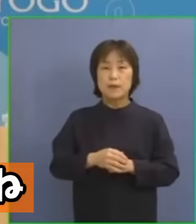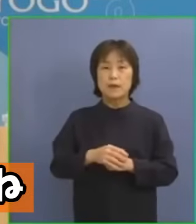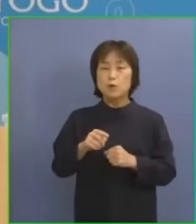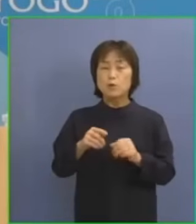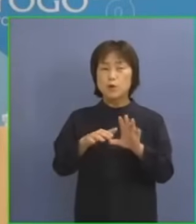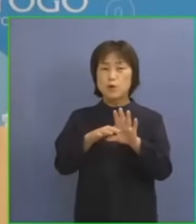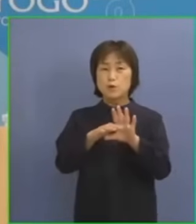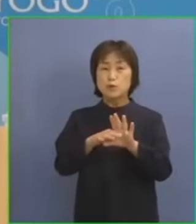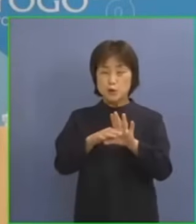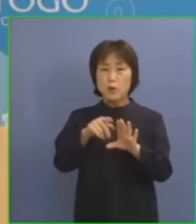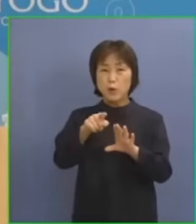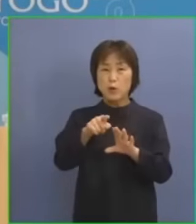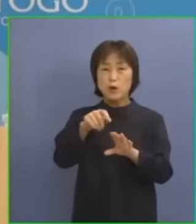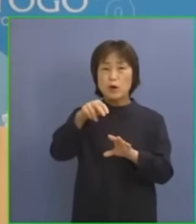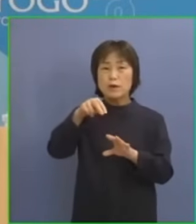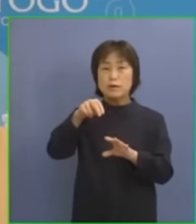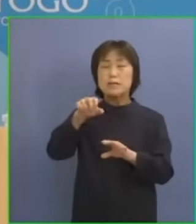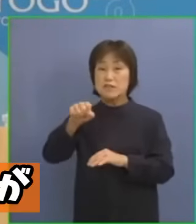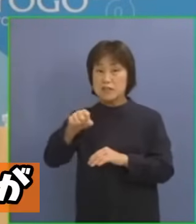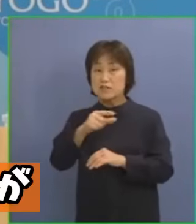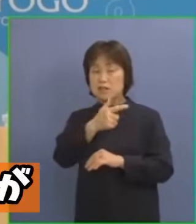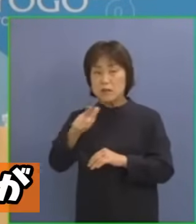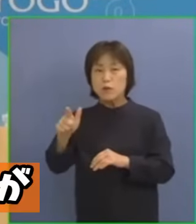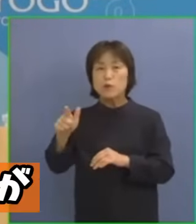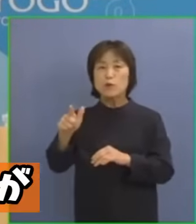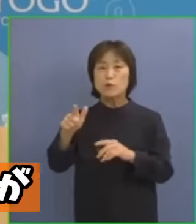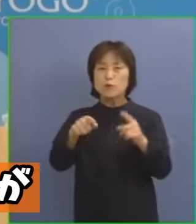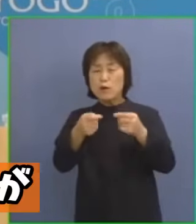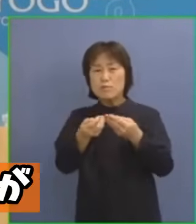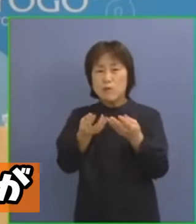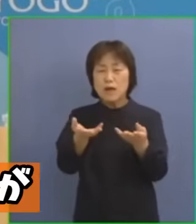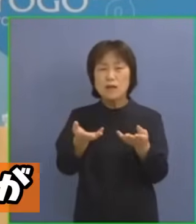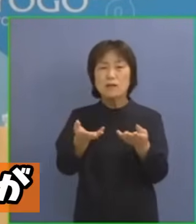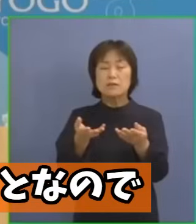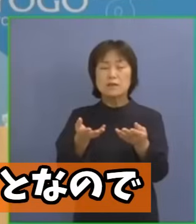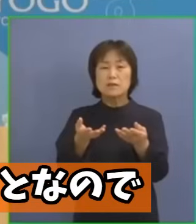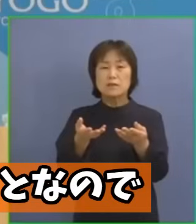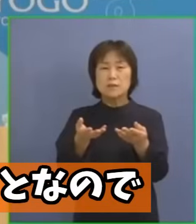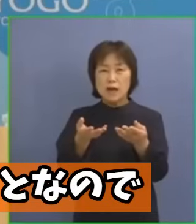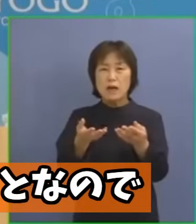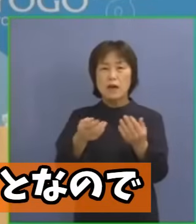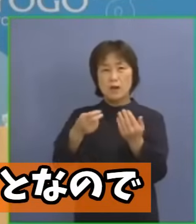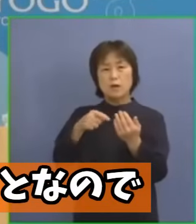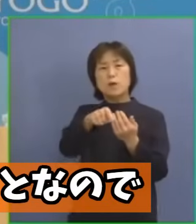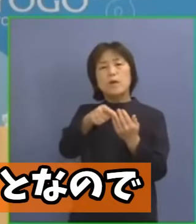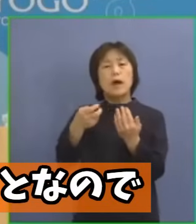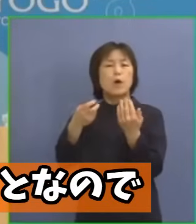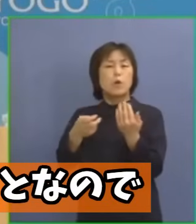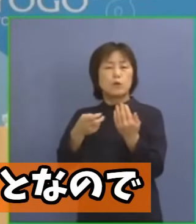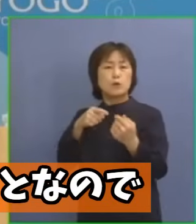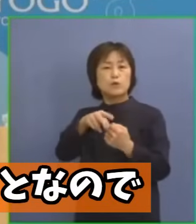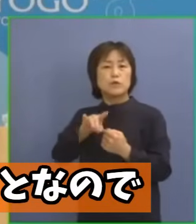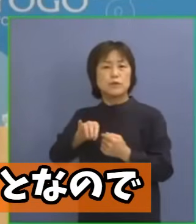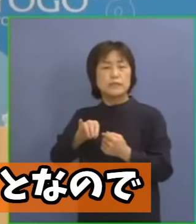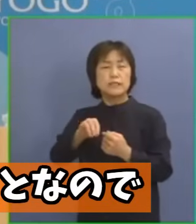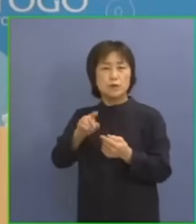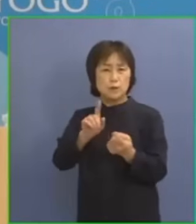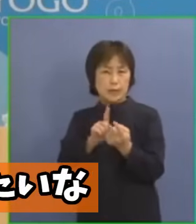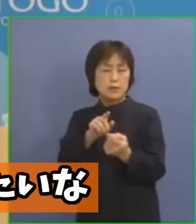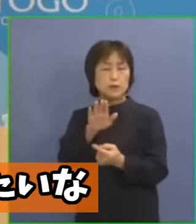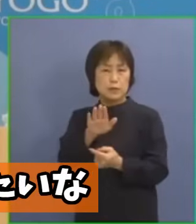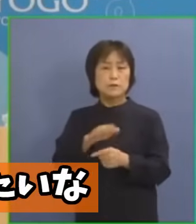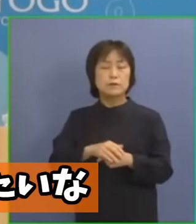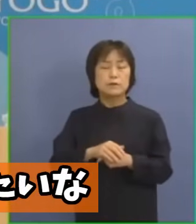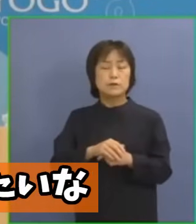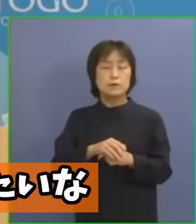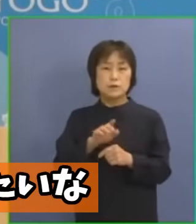をですね、まあ、SNS などを通じて公然に流布するということが、まあ、法的な措置の対象になるということなので、まあ、ぜひ